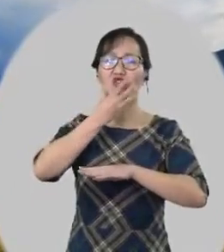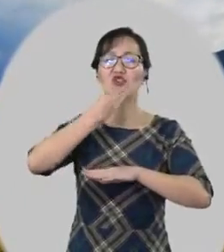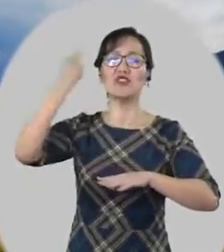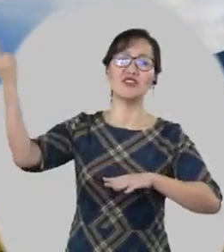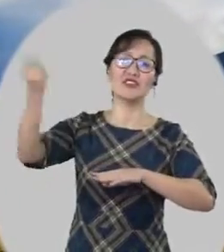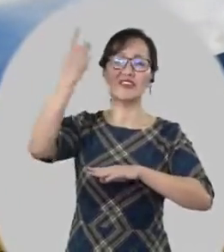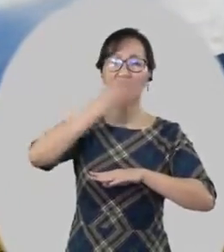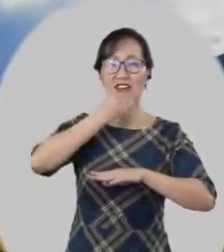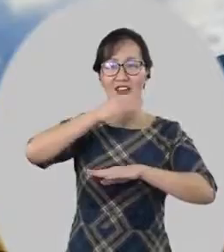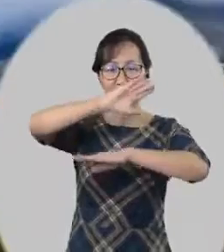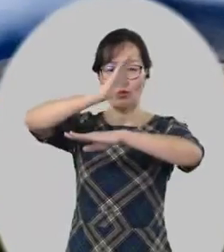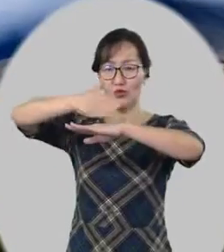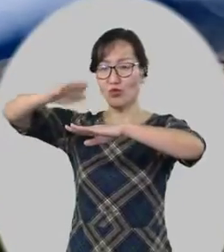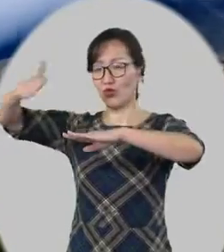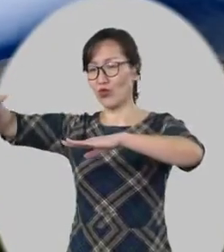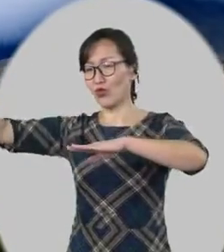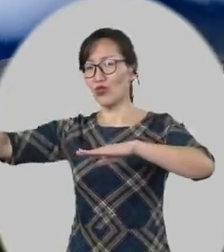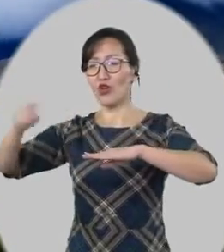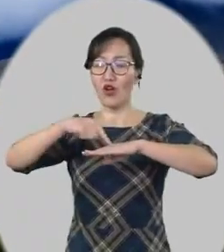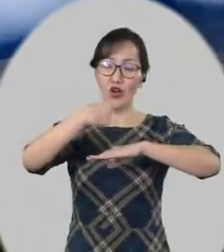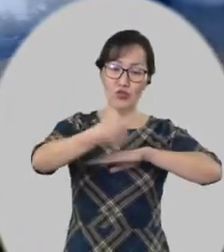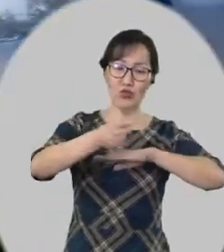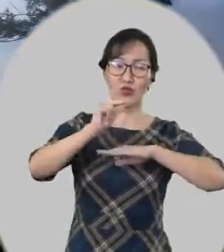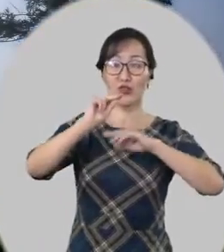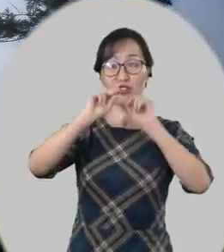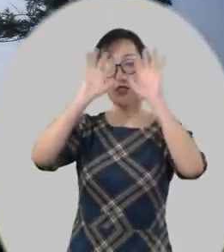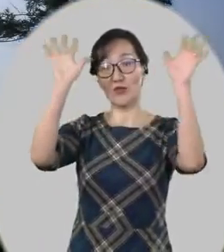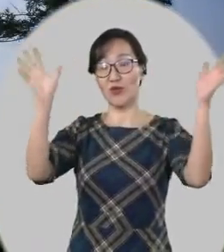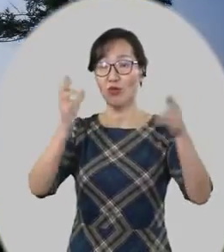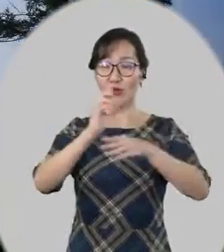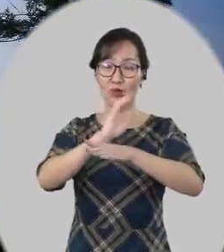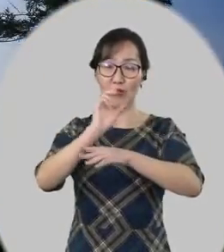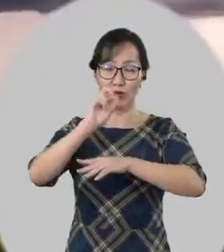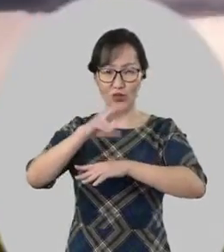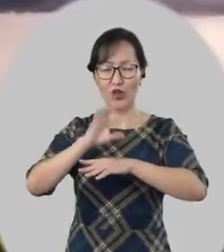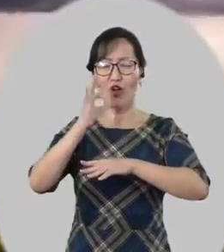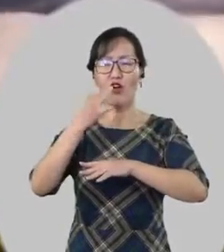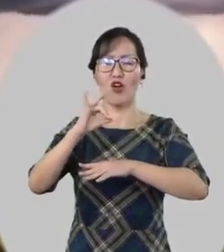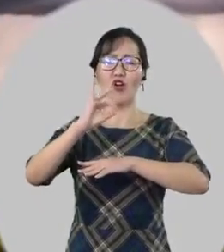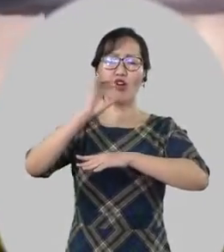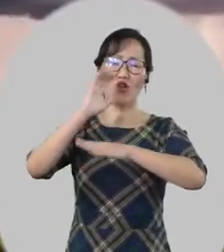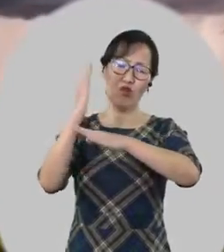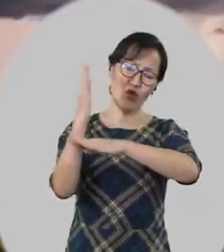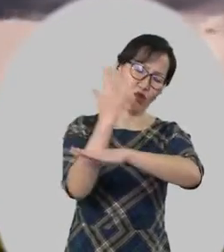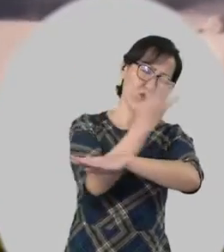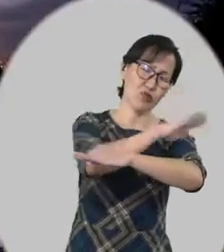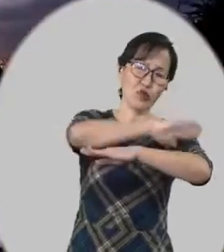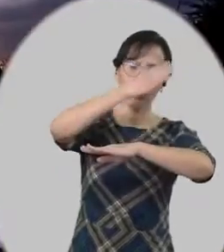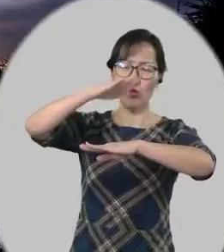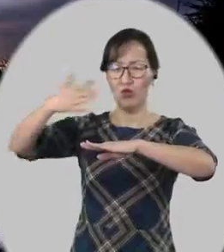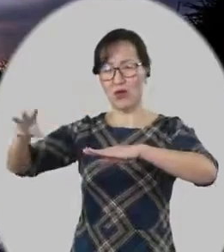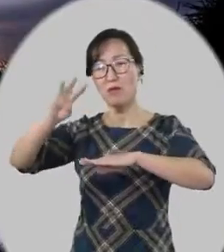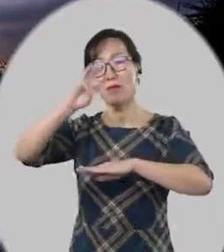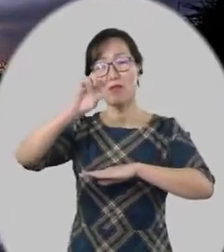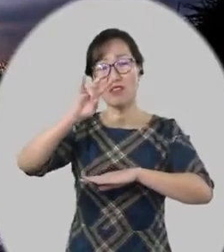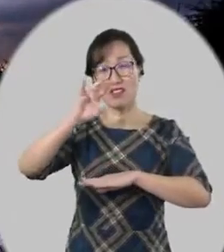нуруунууд, хойд зүгийн чимэг болсон ой хөвч уулнууд, миний шарга номины өргөн